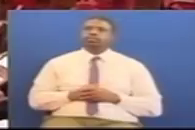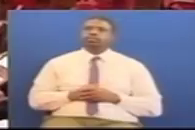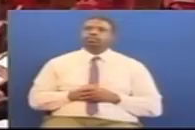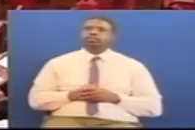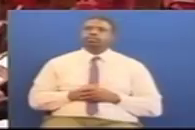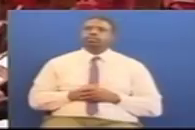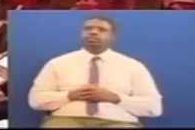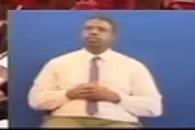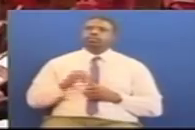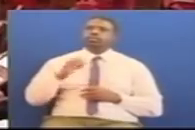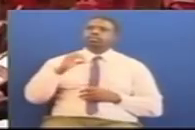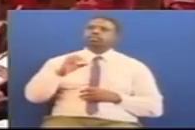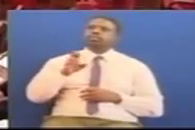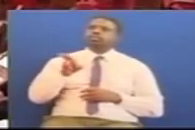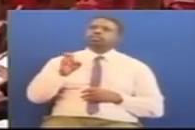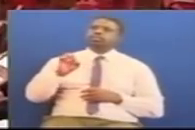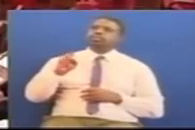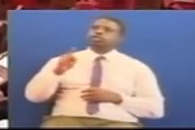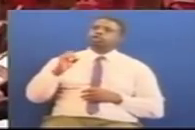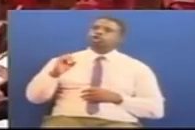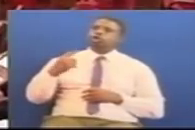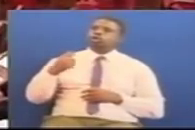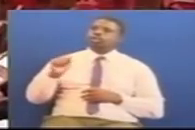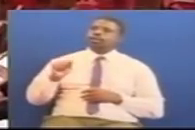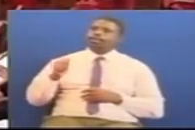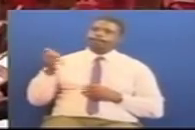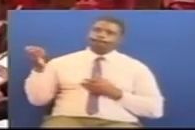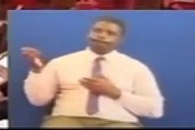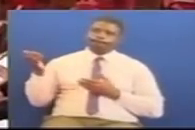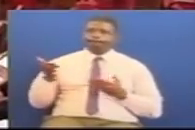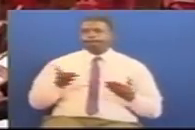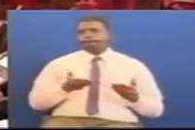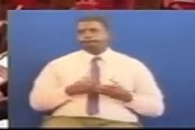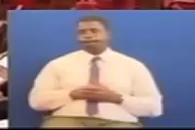Mheshimiwa Chikota, Mheshimiwa